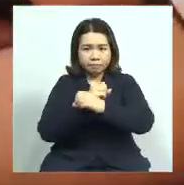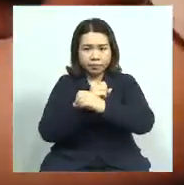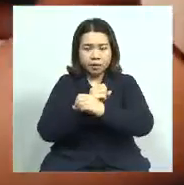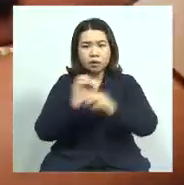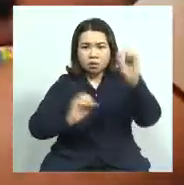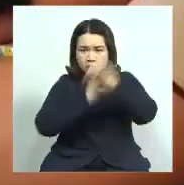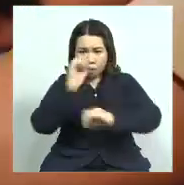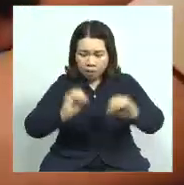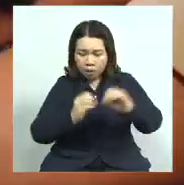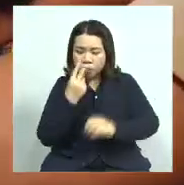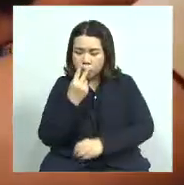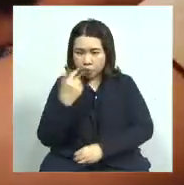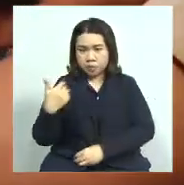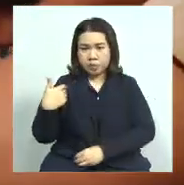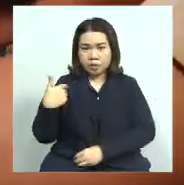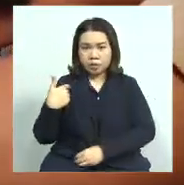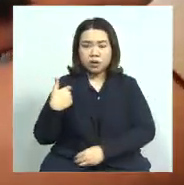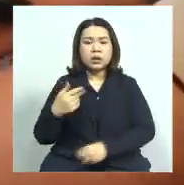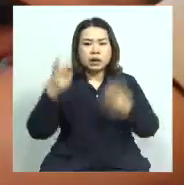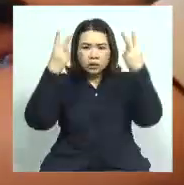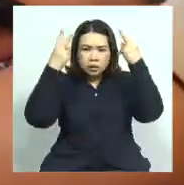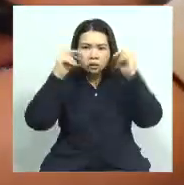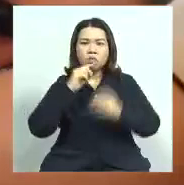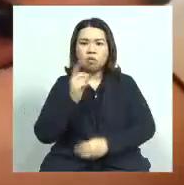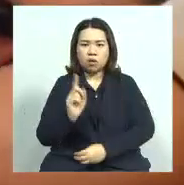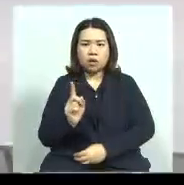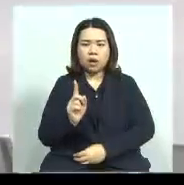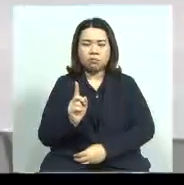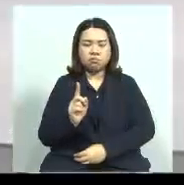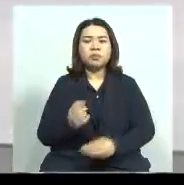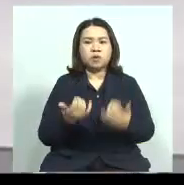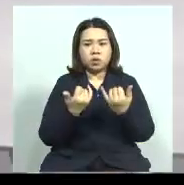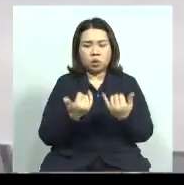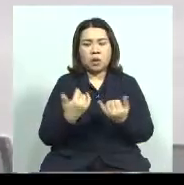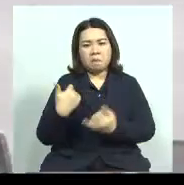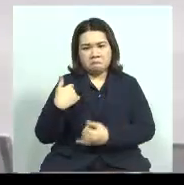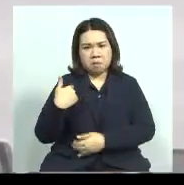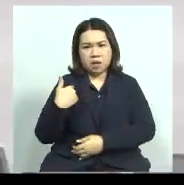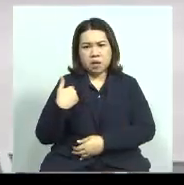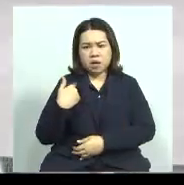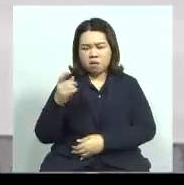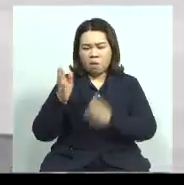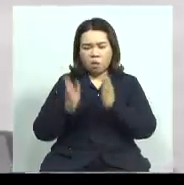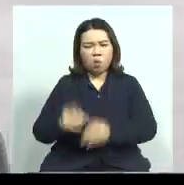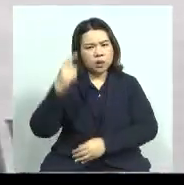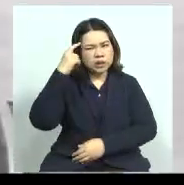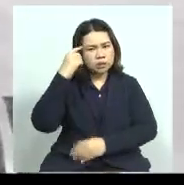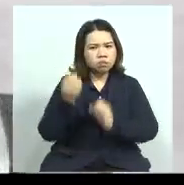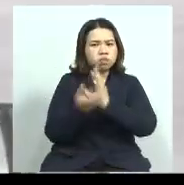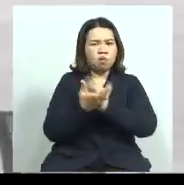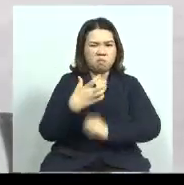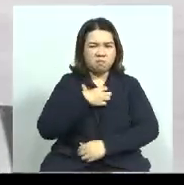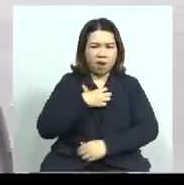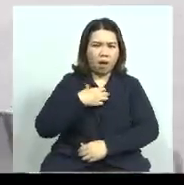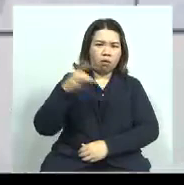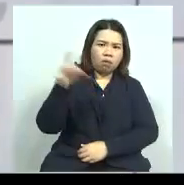ตามเฝ้าระวังอย่างใกล้ชิดนายกรัฐมนตรีบอกนะคะว่าเห็นว่าตอนนี้เนี่ยจะมีคนที่ไม่หวังดีสร้างส